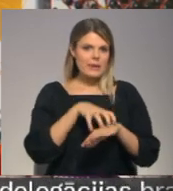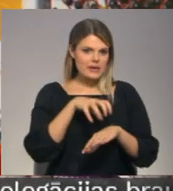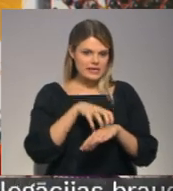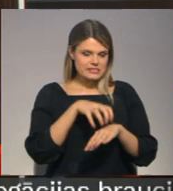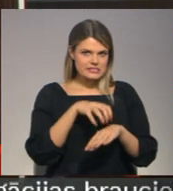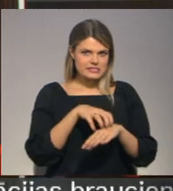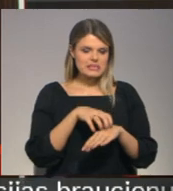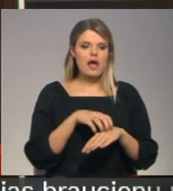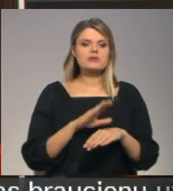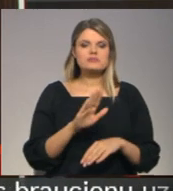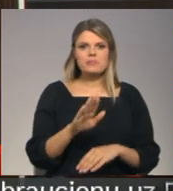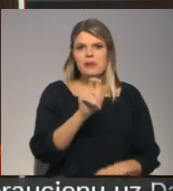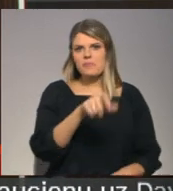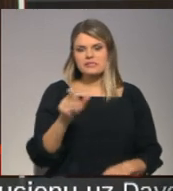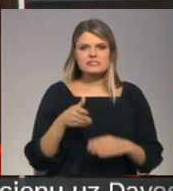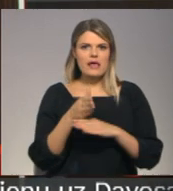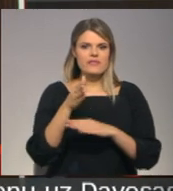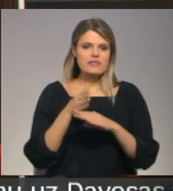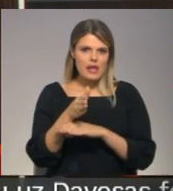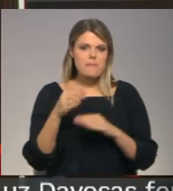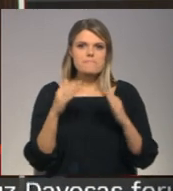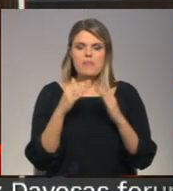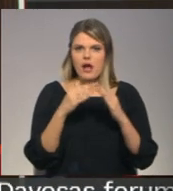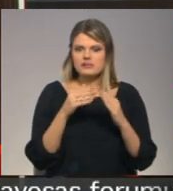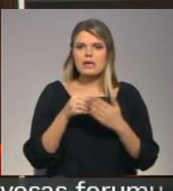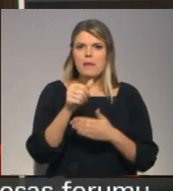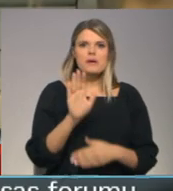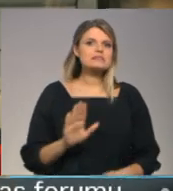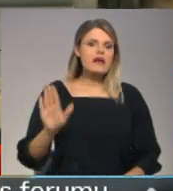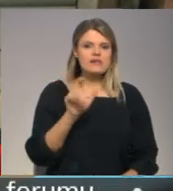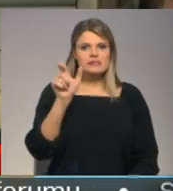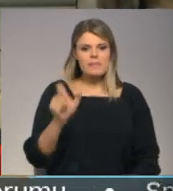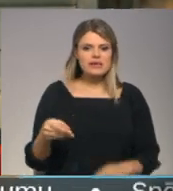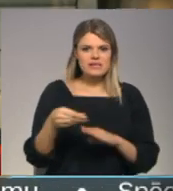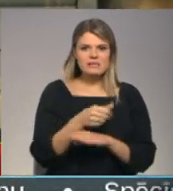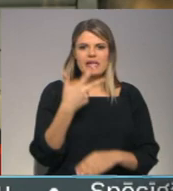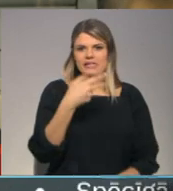ārsti pie gripas pacientiem dodas mājas vizītēs. Tās apmaksā valsts, pacients